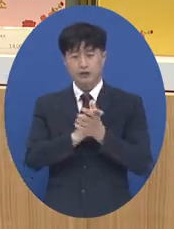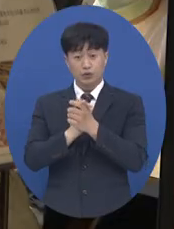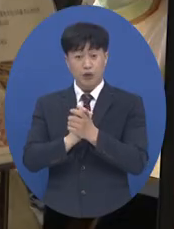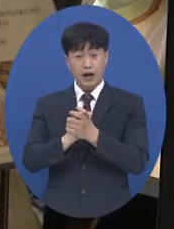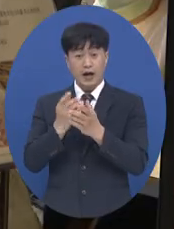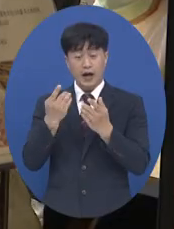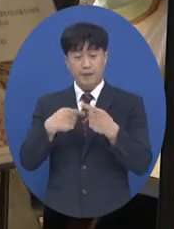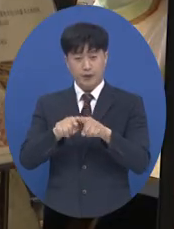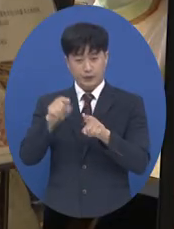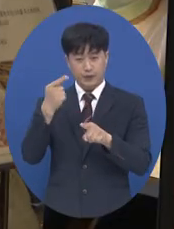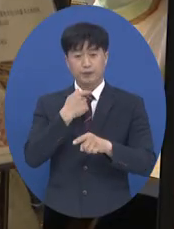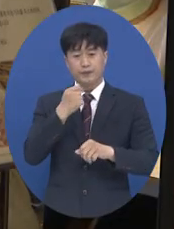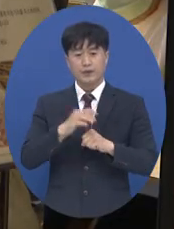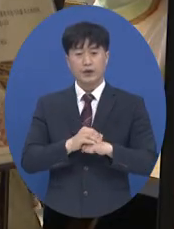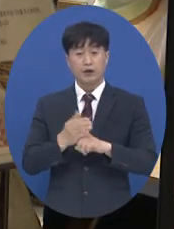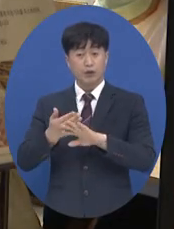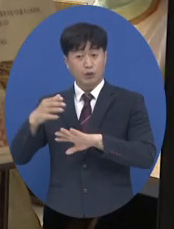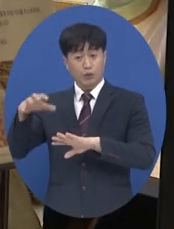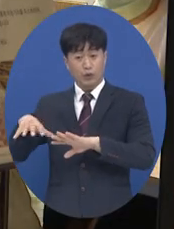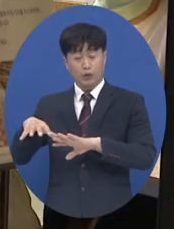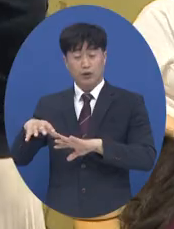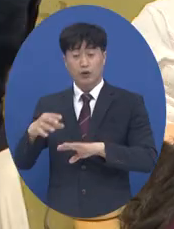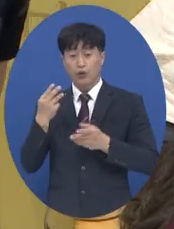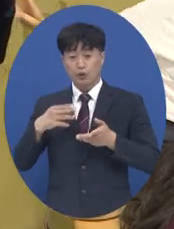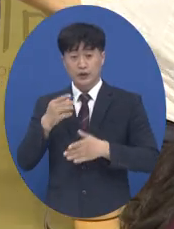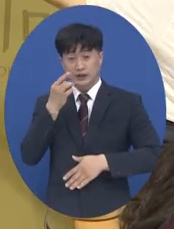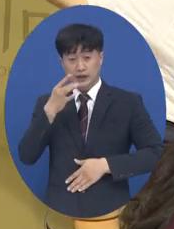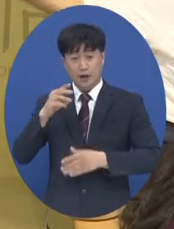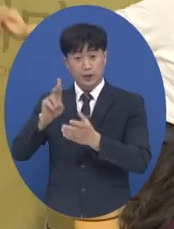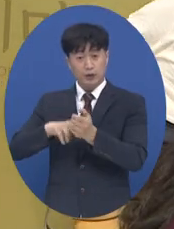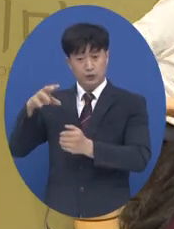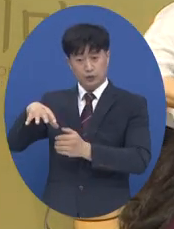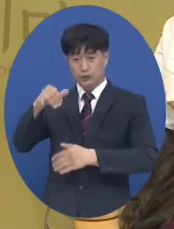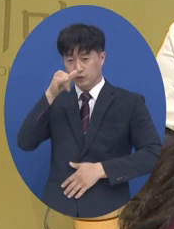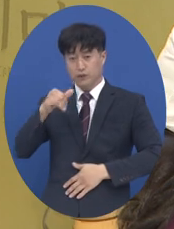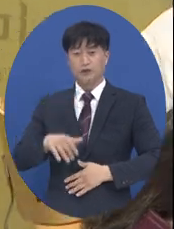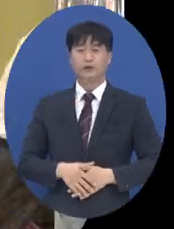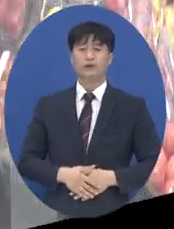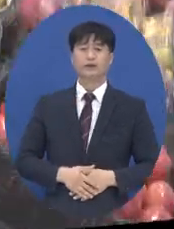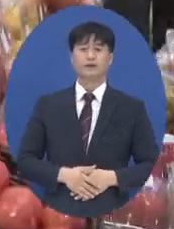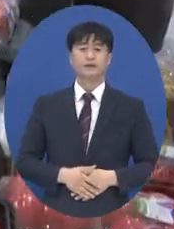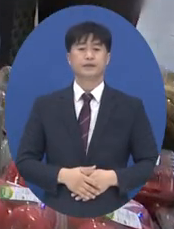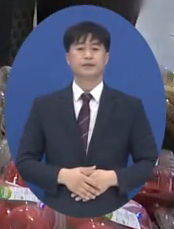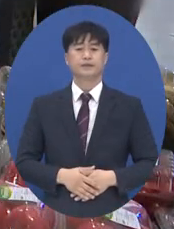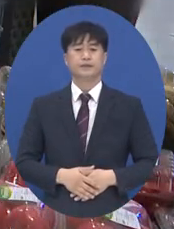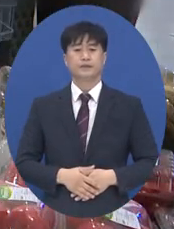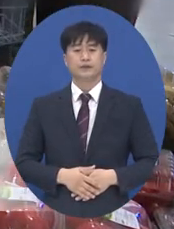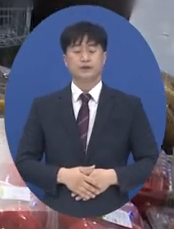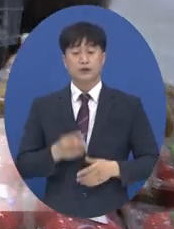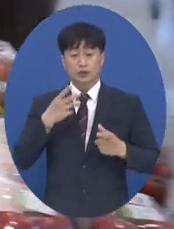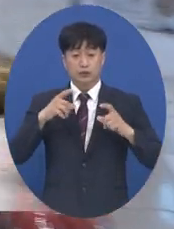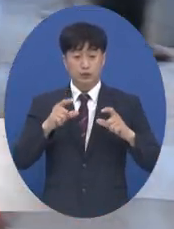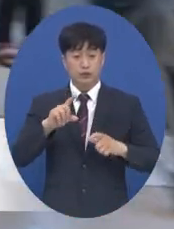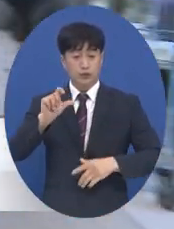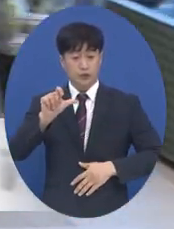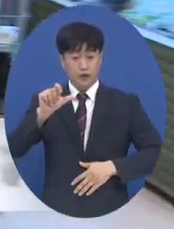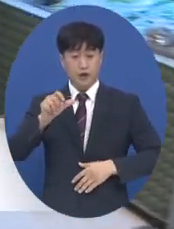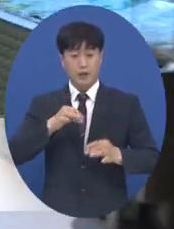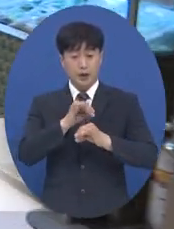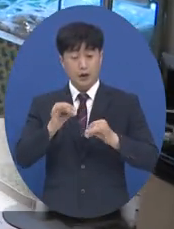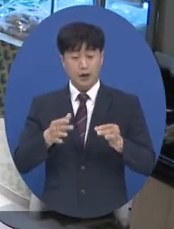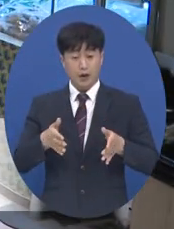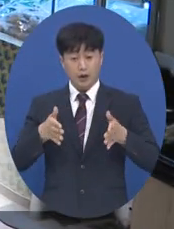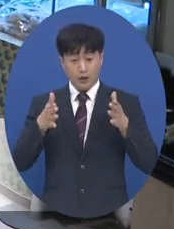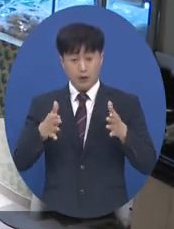오려고요. 한쪽엔 경기도 곡물을 살수 있게 판매 매장이 차려져 있습니다. 수도권 15개